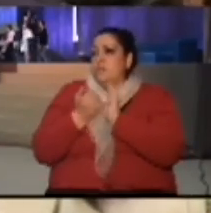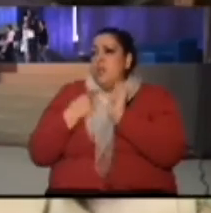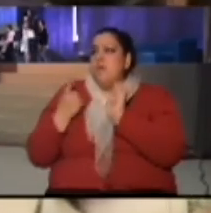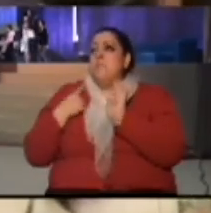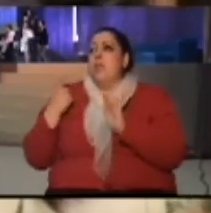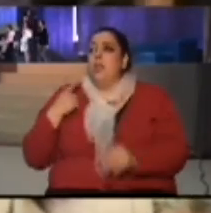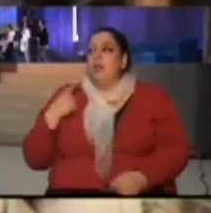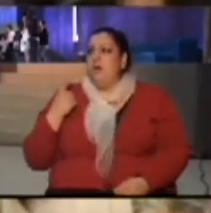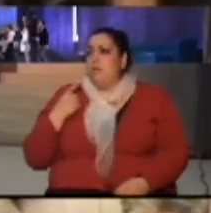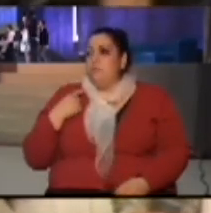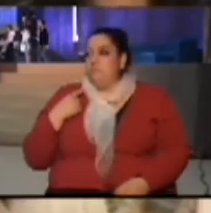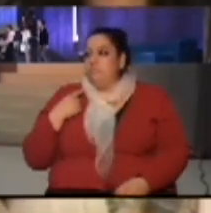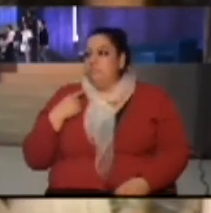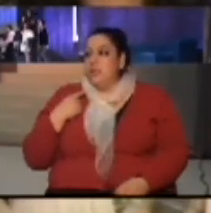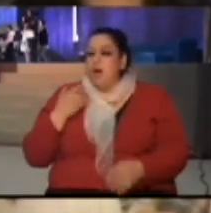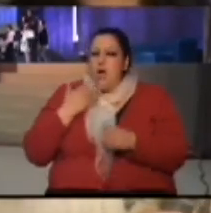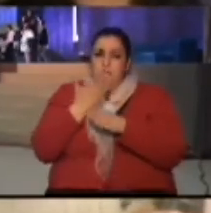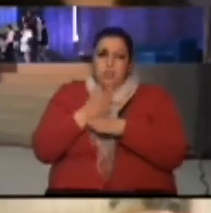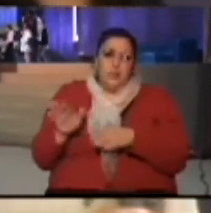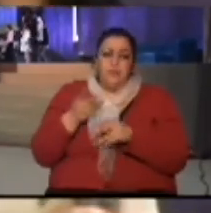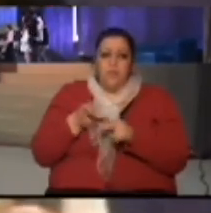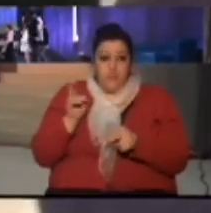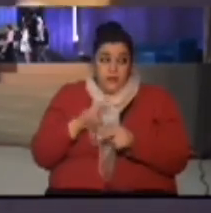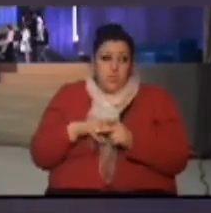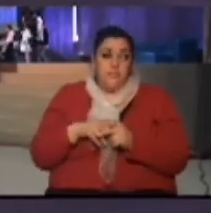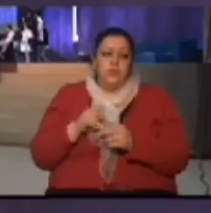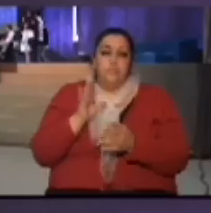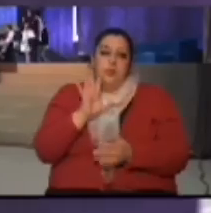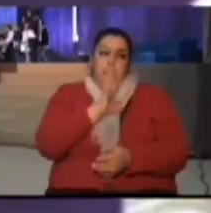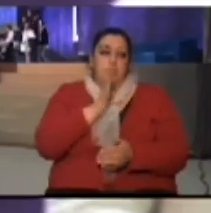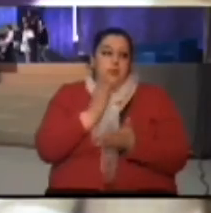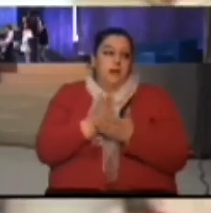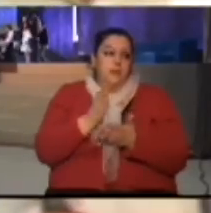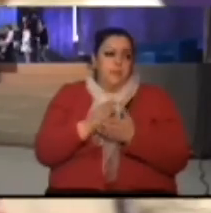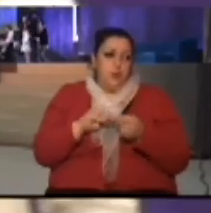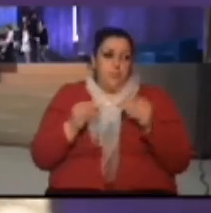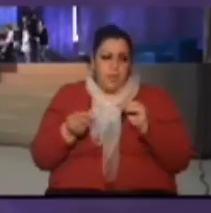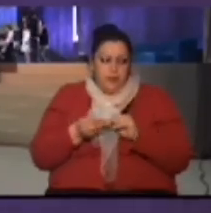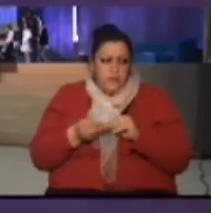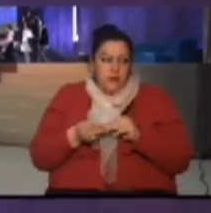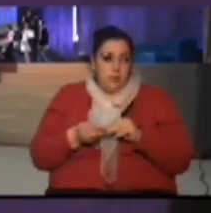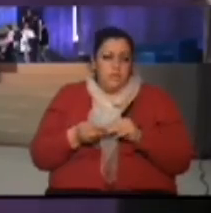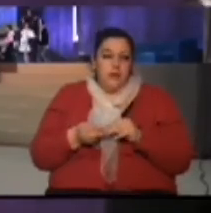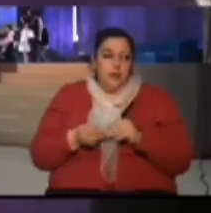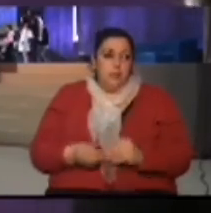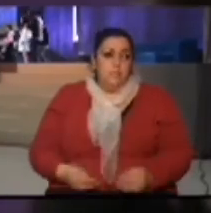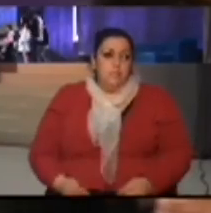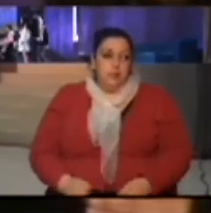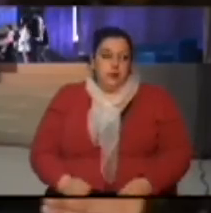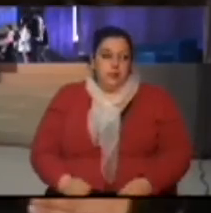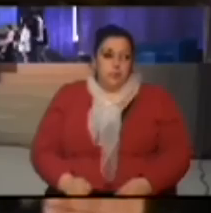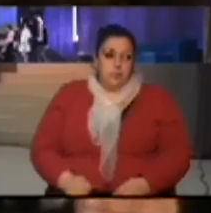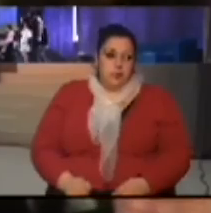իրանց առանձնացրել են, որովհետև ունեցել են խնդիրներ, երբ որ բացվել են մարդկանց հետ, իրանց